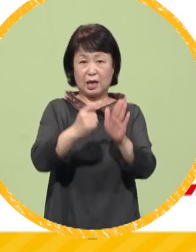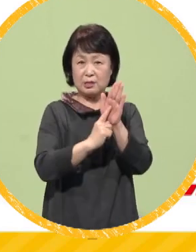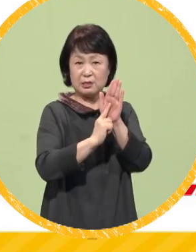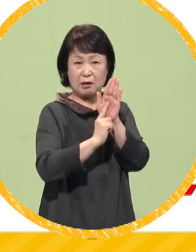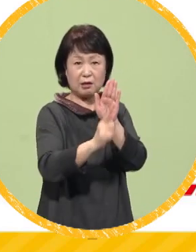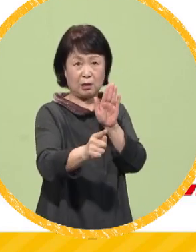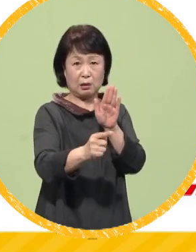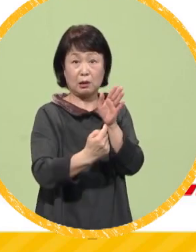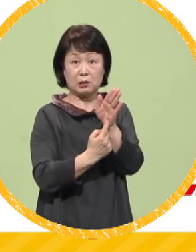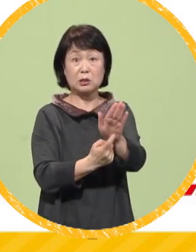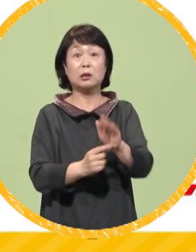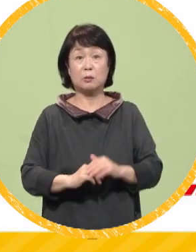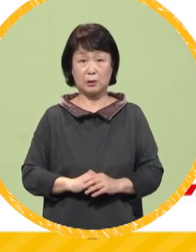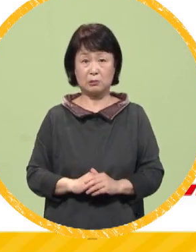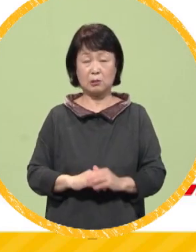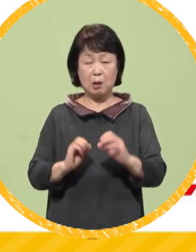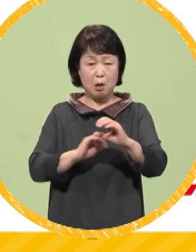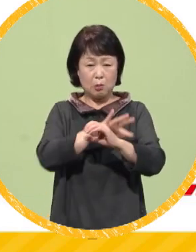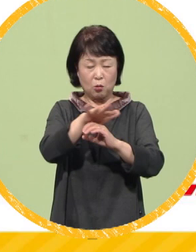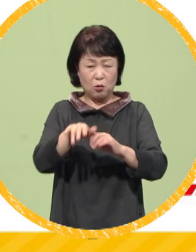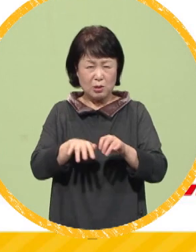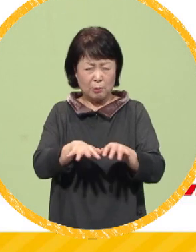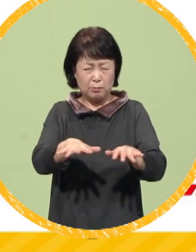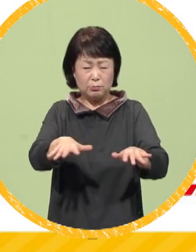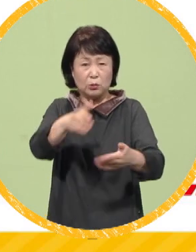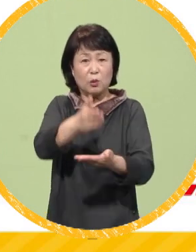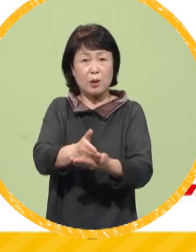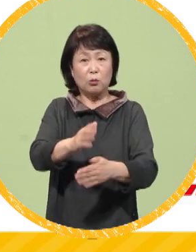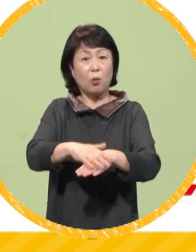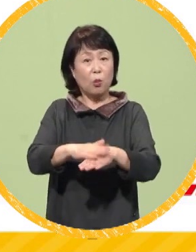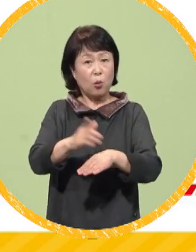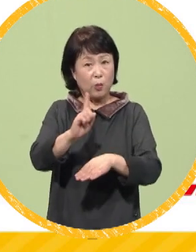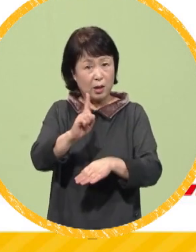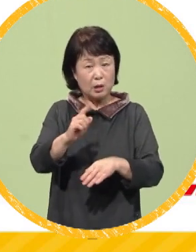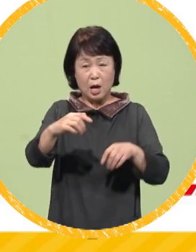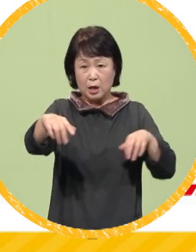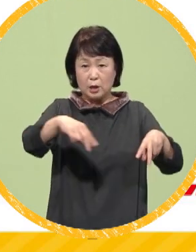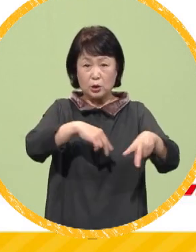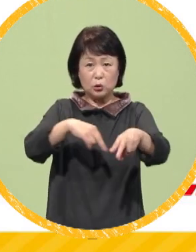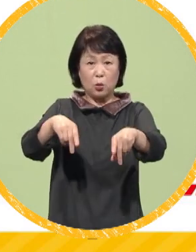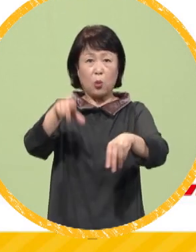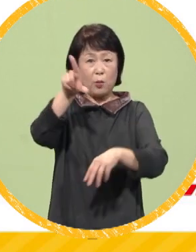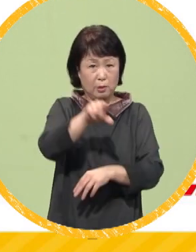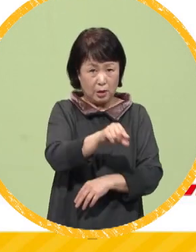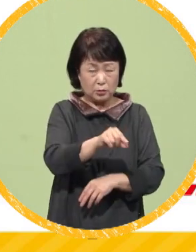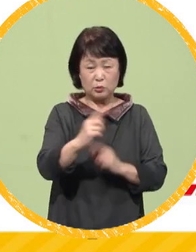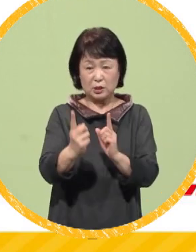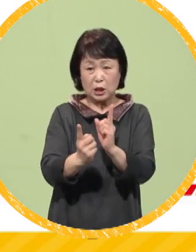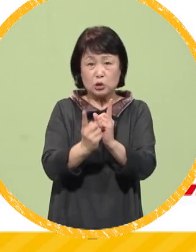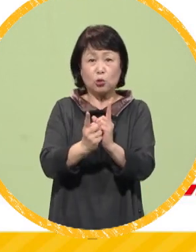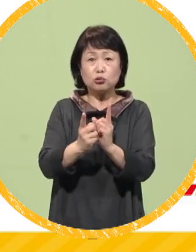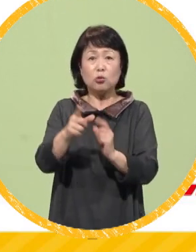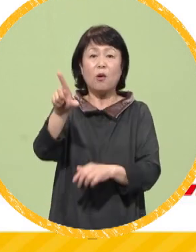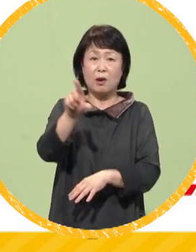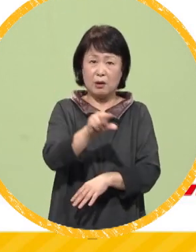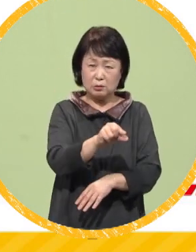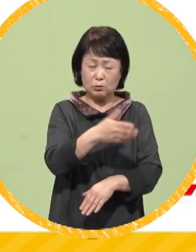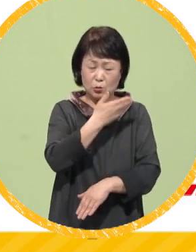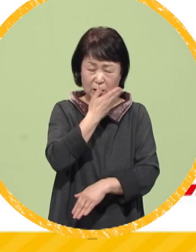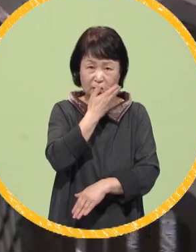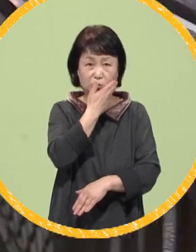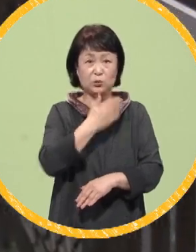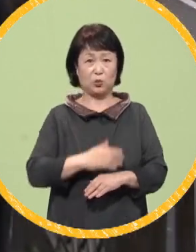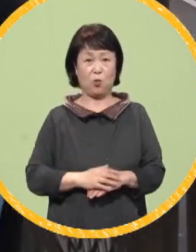ます新型コロナウイルスの感染拡大を止めるには人の移動や人と人との接触機会を減らすことが重要です